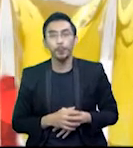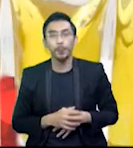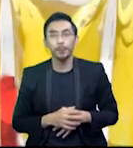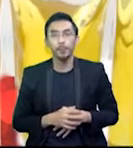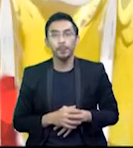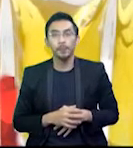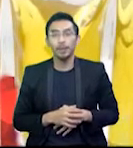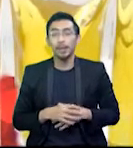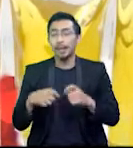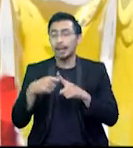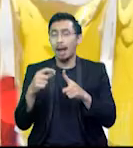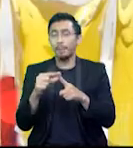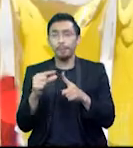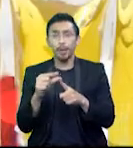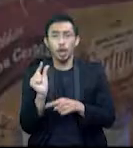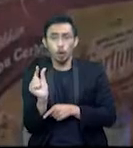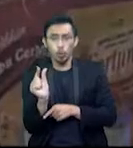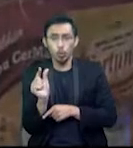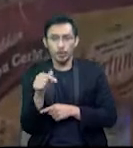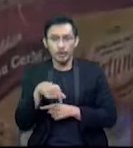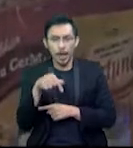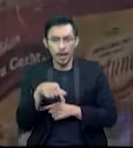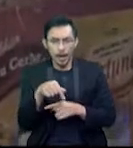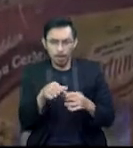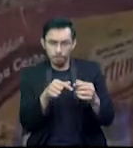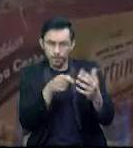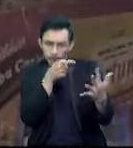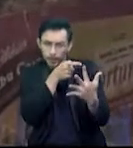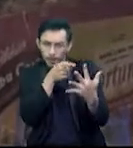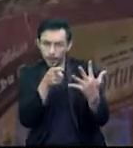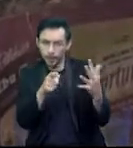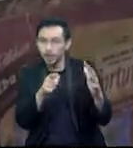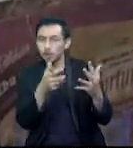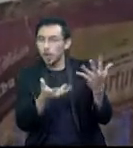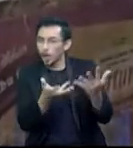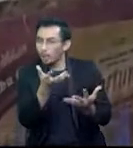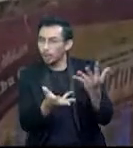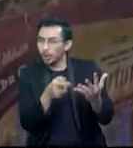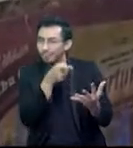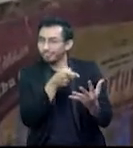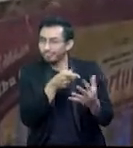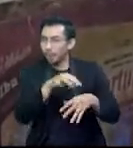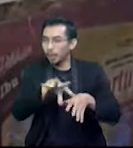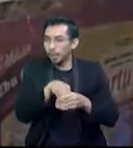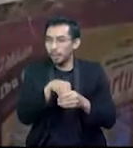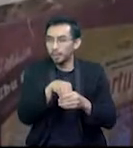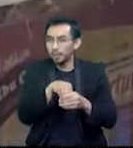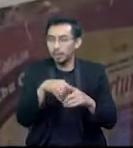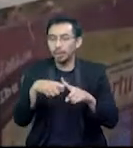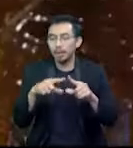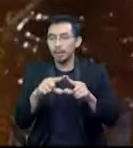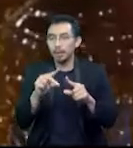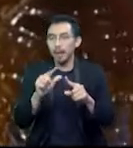KPU saat ini mengincar 8 produsen minyak goreng dalam dugaan kartel minyak goreng yang menguasai hampir 70% pangsa